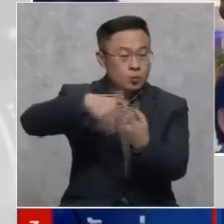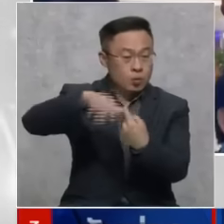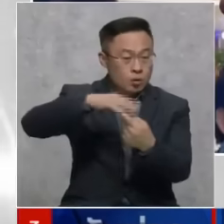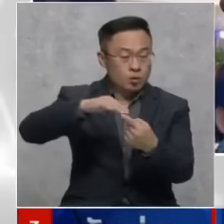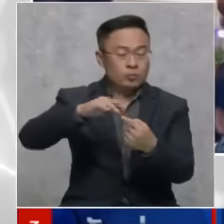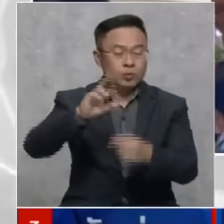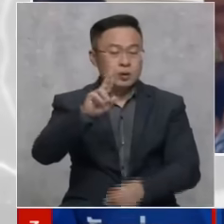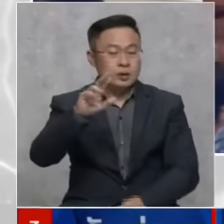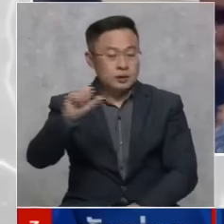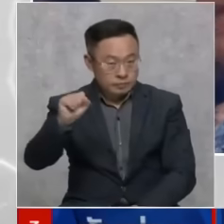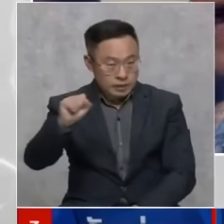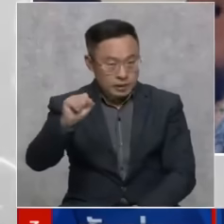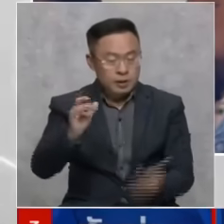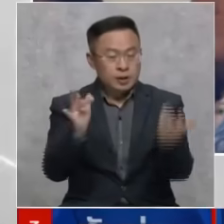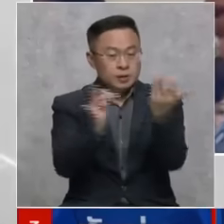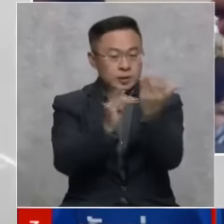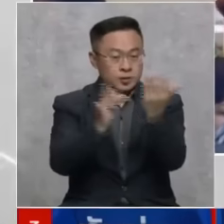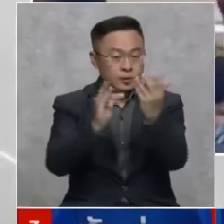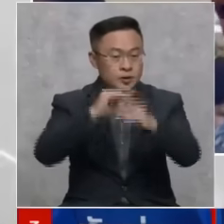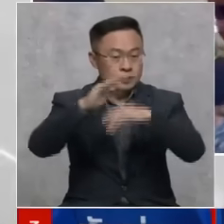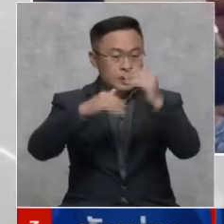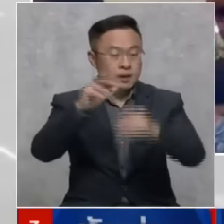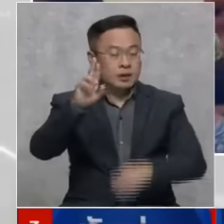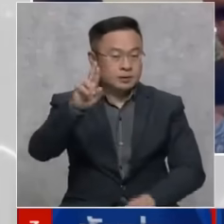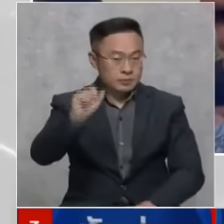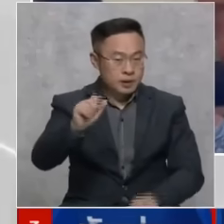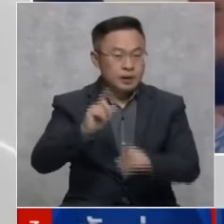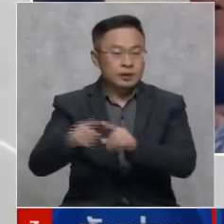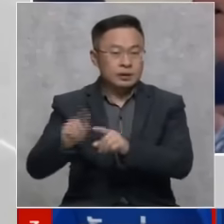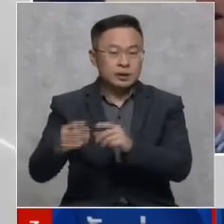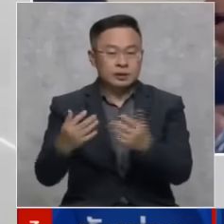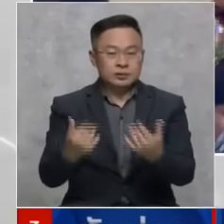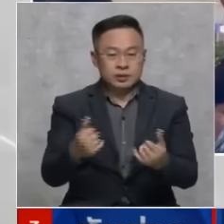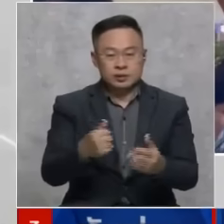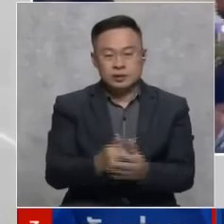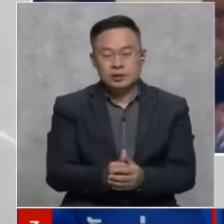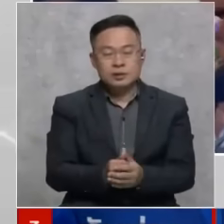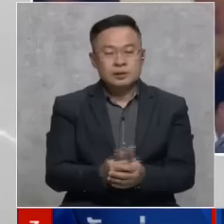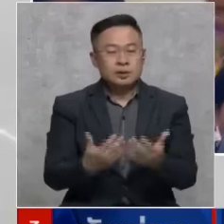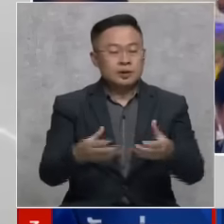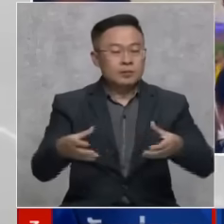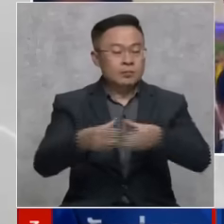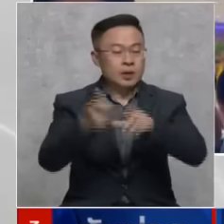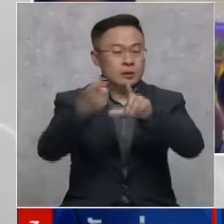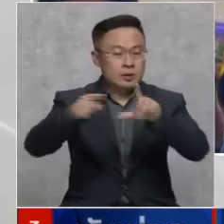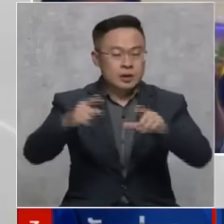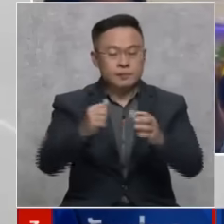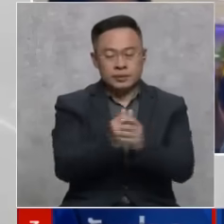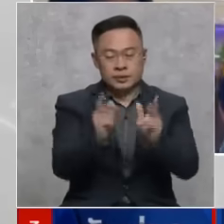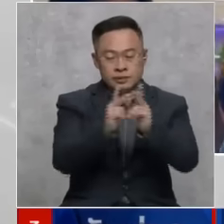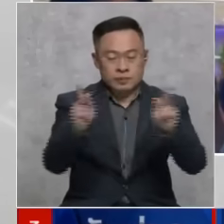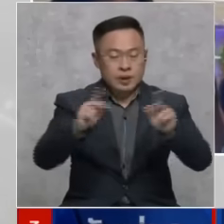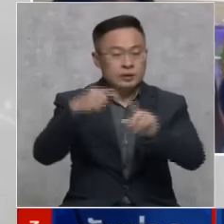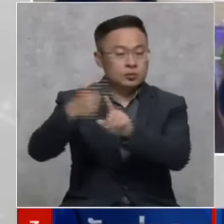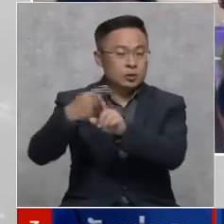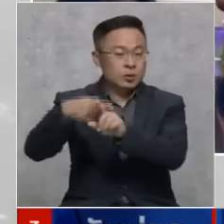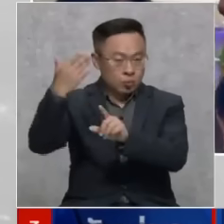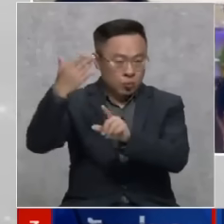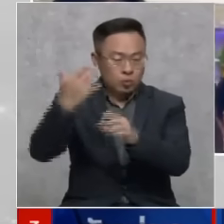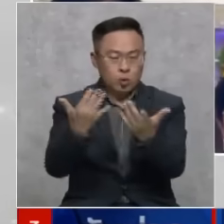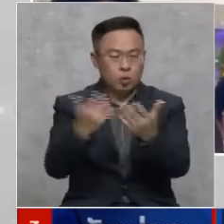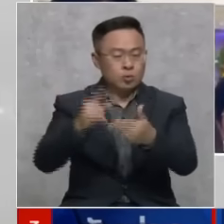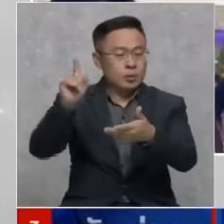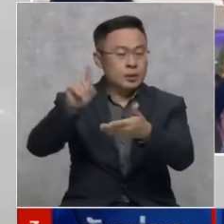ยากจะปรึกษากับทางพรรคซึ่งตอนนี้พอเป็นรักษาการหมดเลยก็รอกรรมการบริหารชุดใหม่แล้วอ๋องก็คงจะเป็นคน